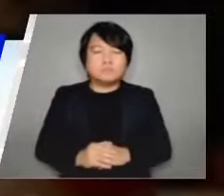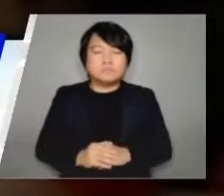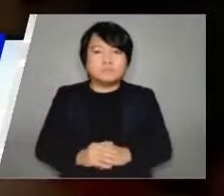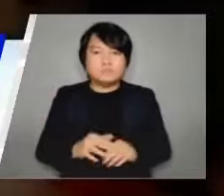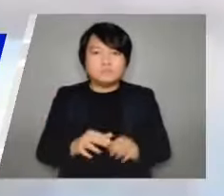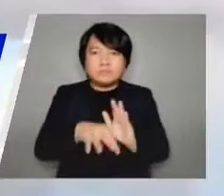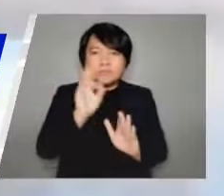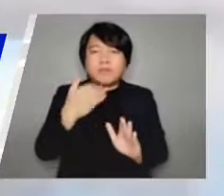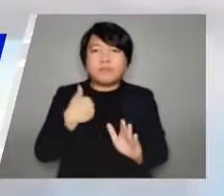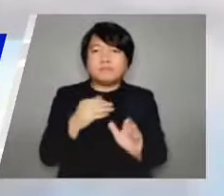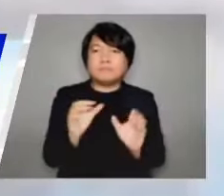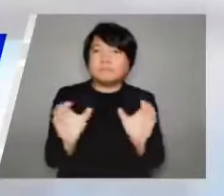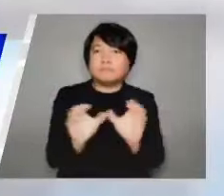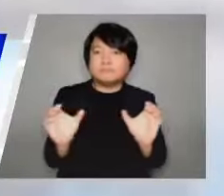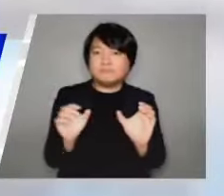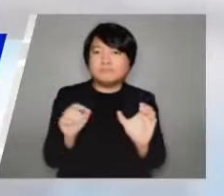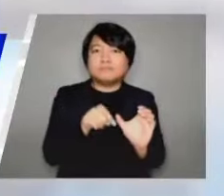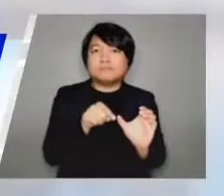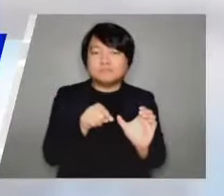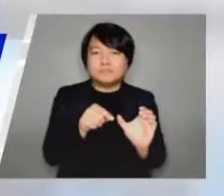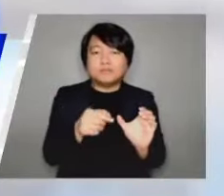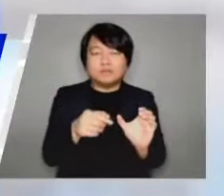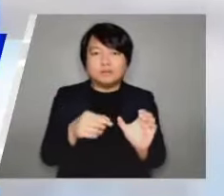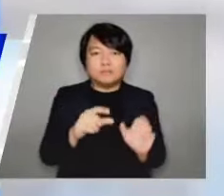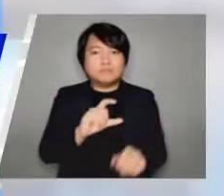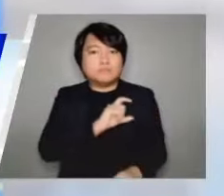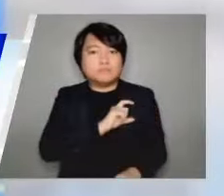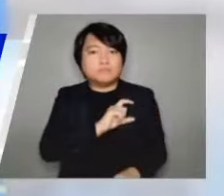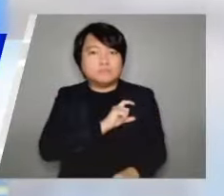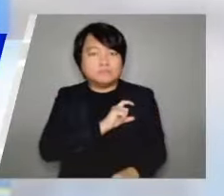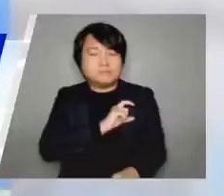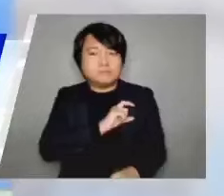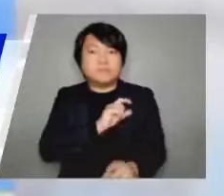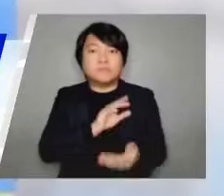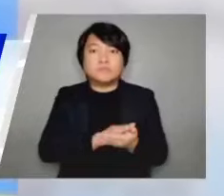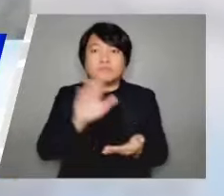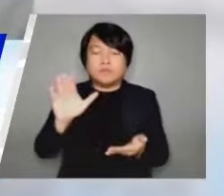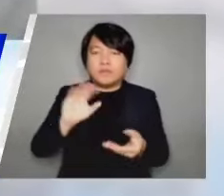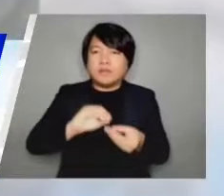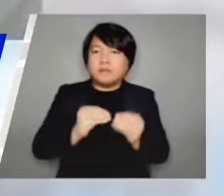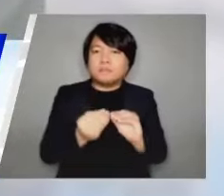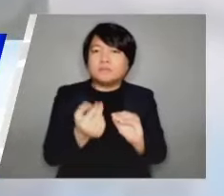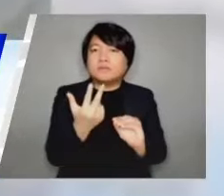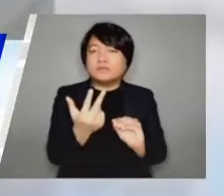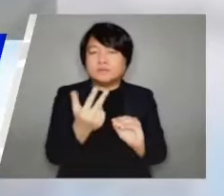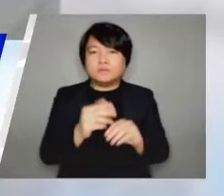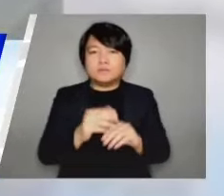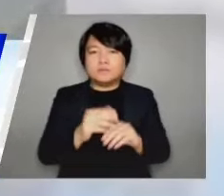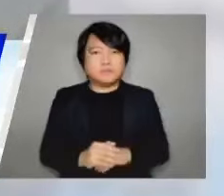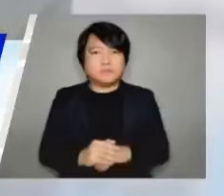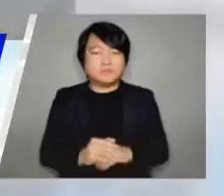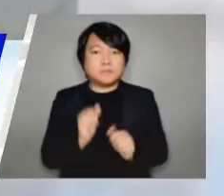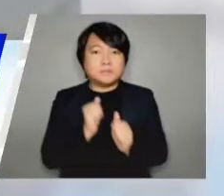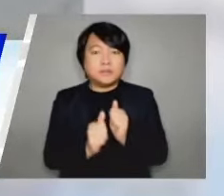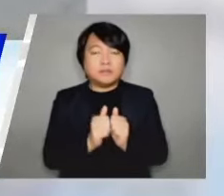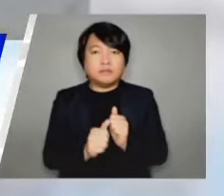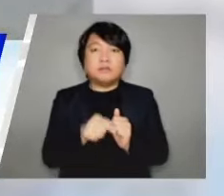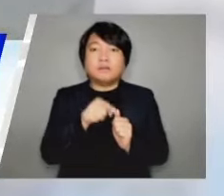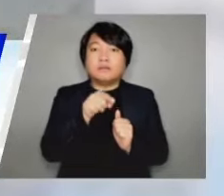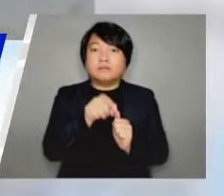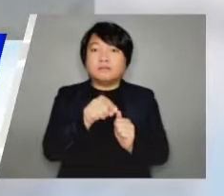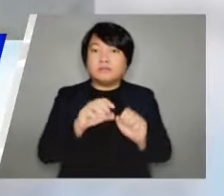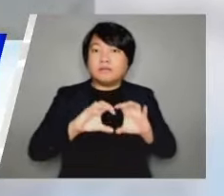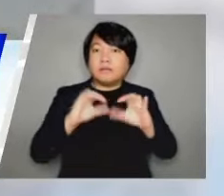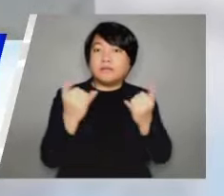of Recognition ng PNP Regional Highway Patrol Unit 3 para sa umano'y generous donations na kumpanyang